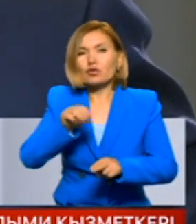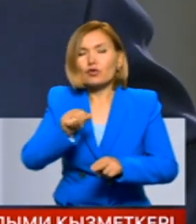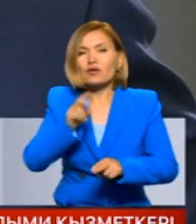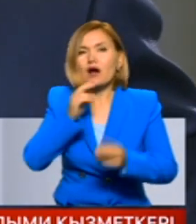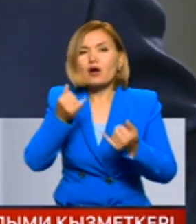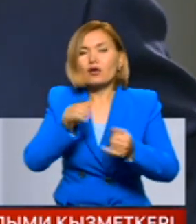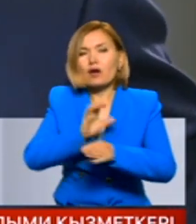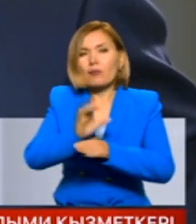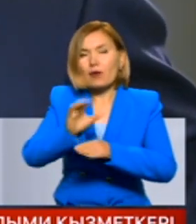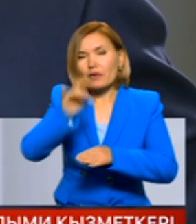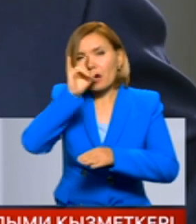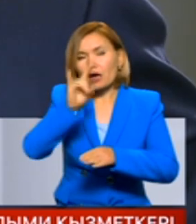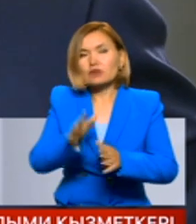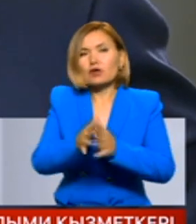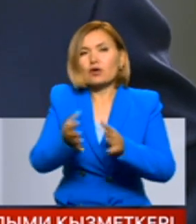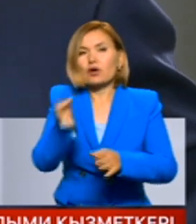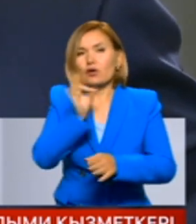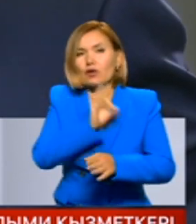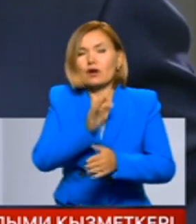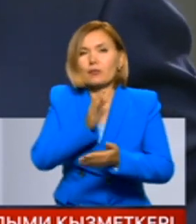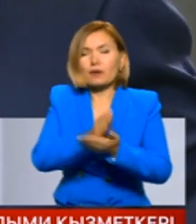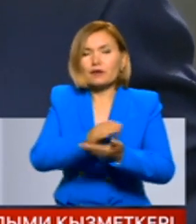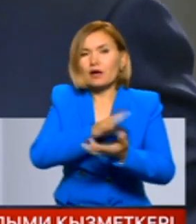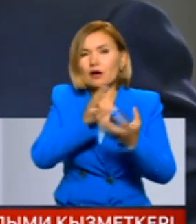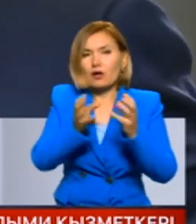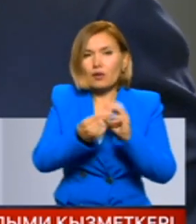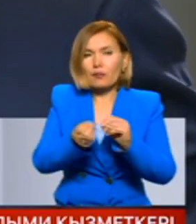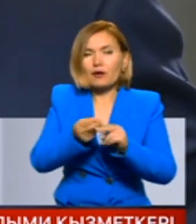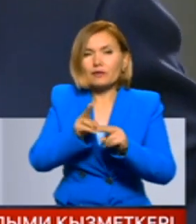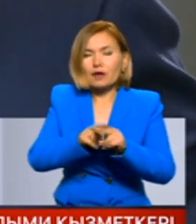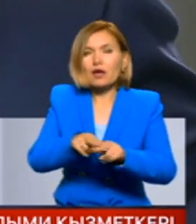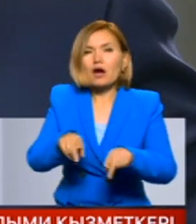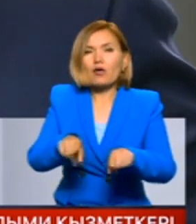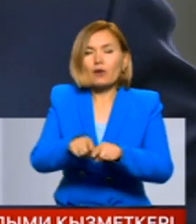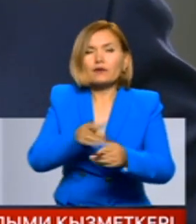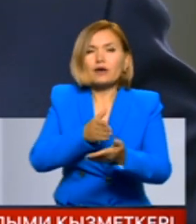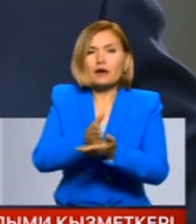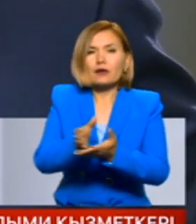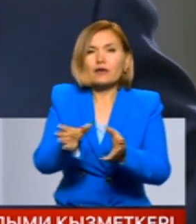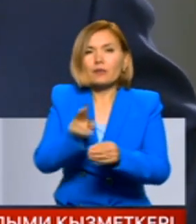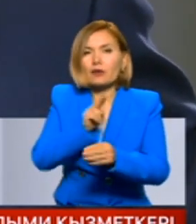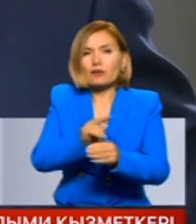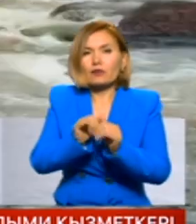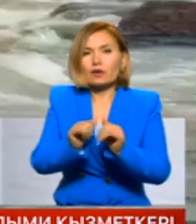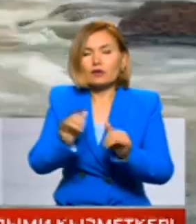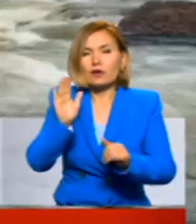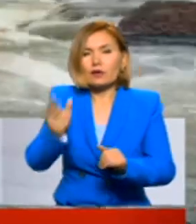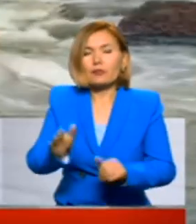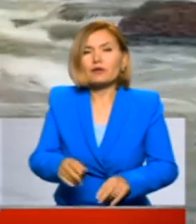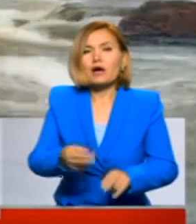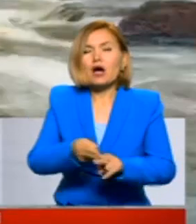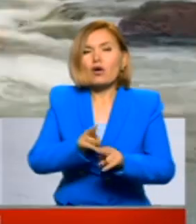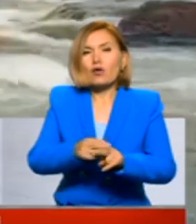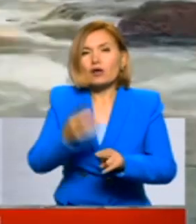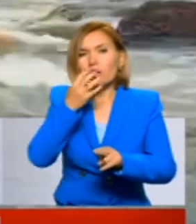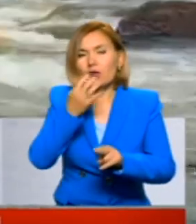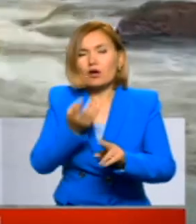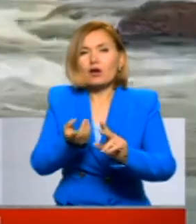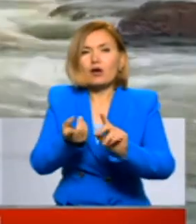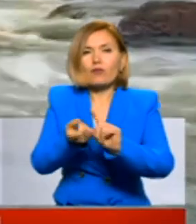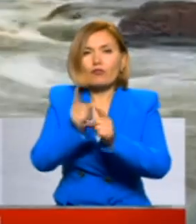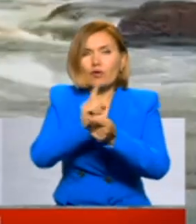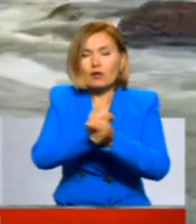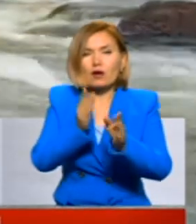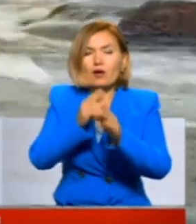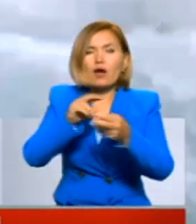дайын. Қазақстан үшін бұл үлкен көлем емес. Сондықтан осы салада ынтымақтастық артады. Жахандық жылыну климаттың өзгеруі күн